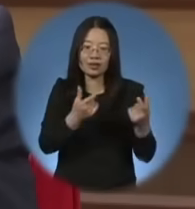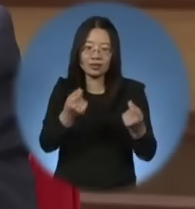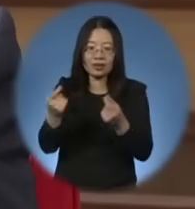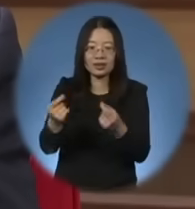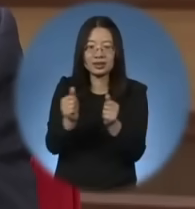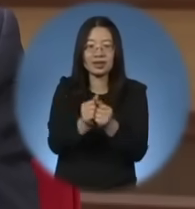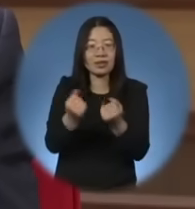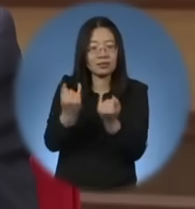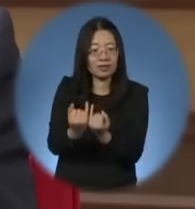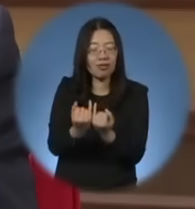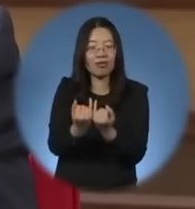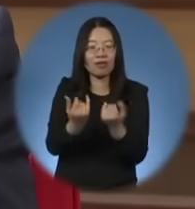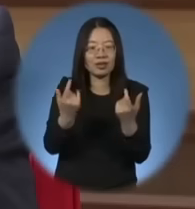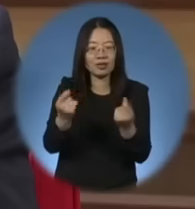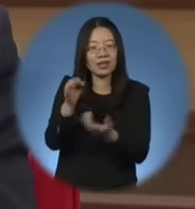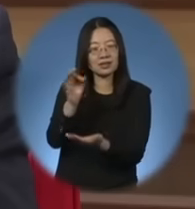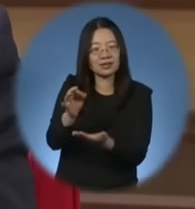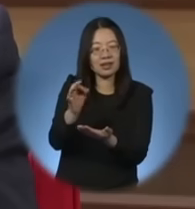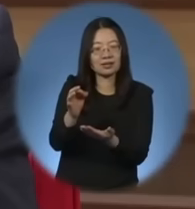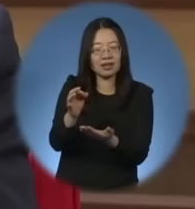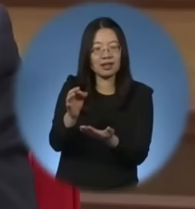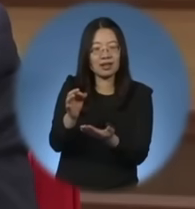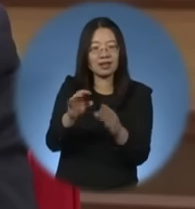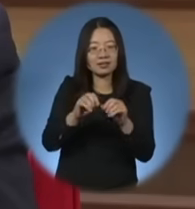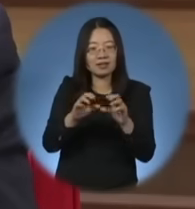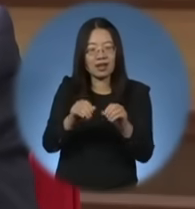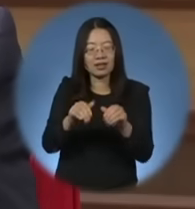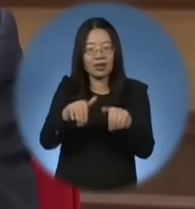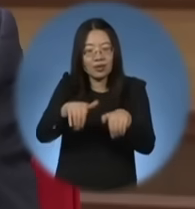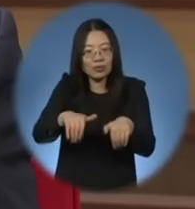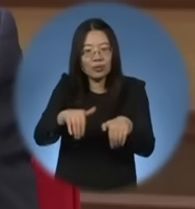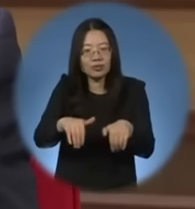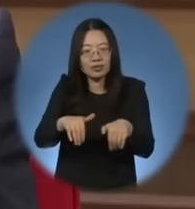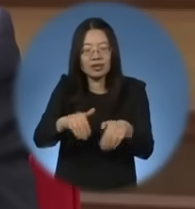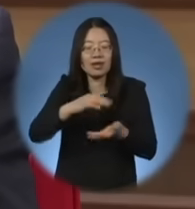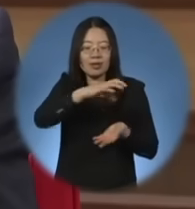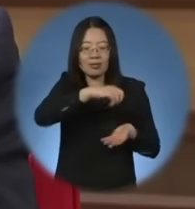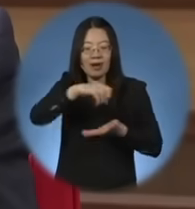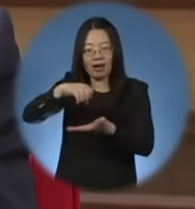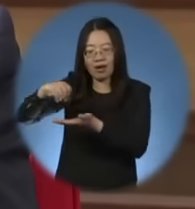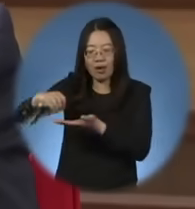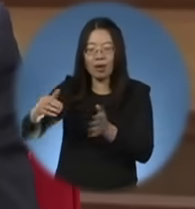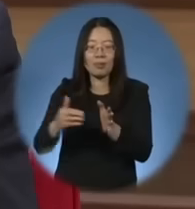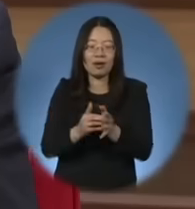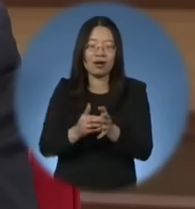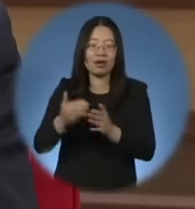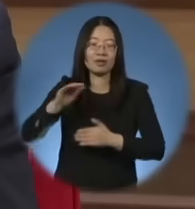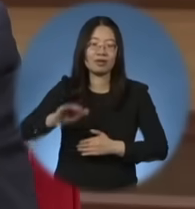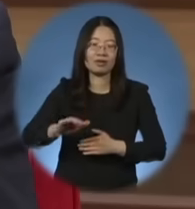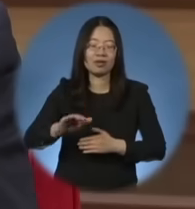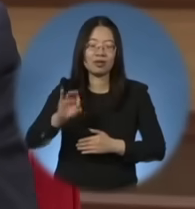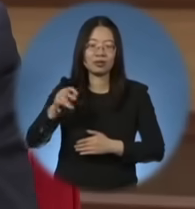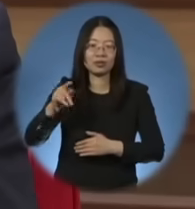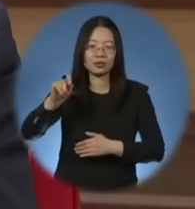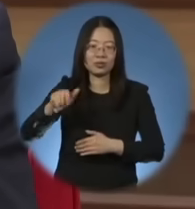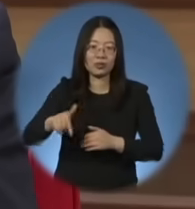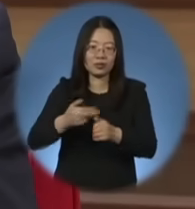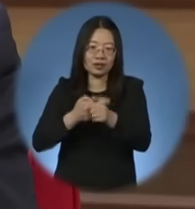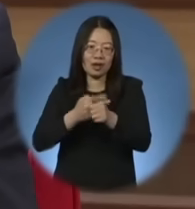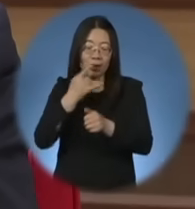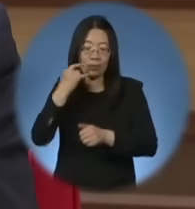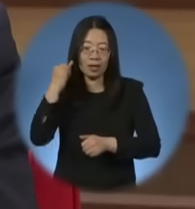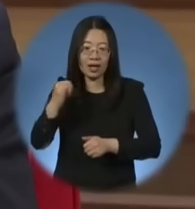남녀 똑같이 저 재산 땅과 노비 좀 받았어요네 근데 저 열국